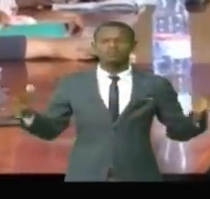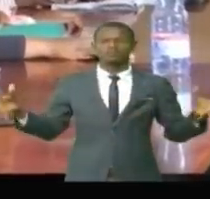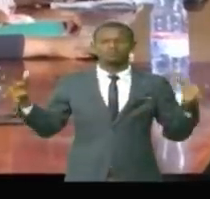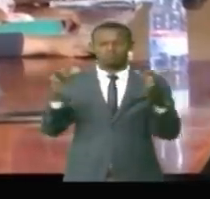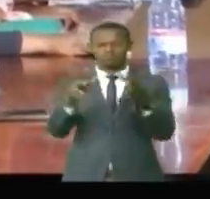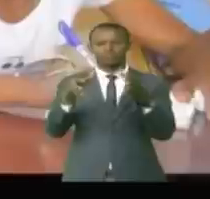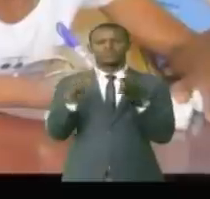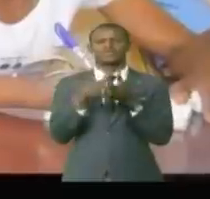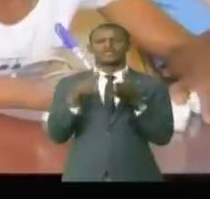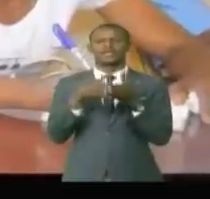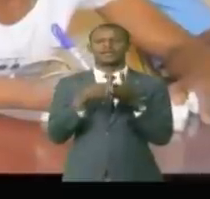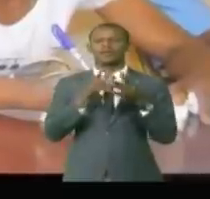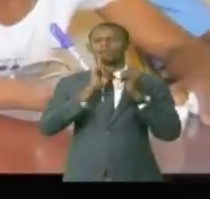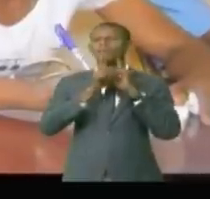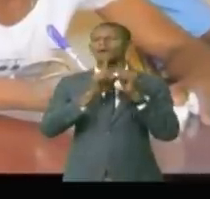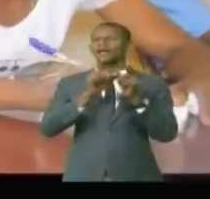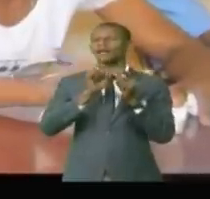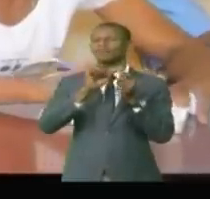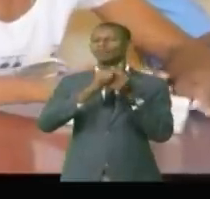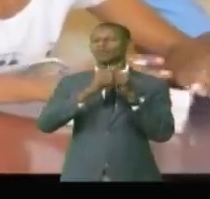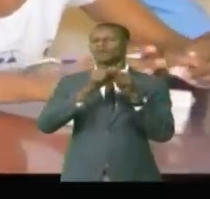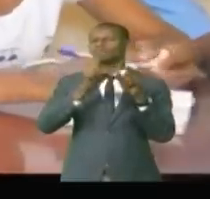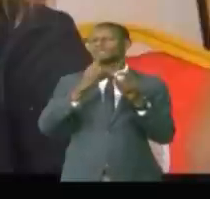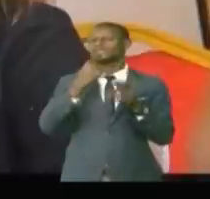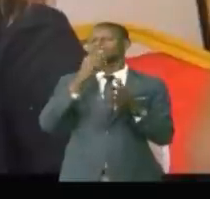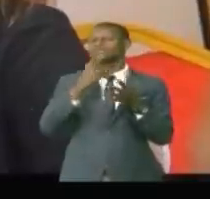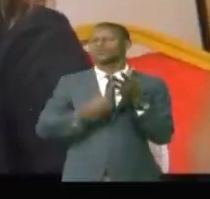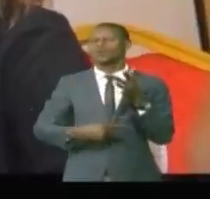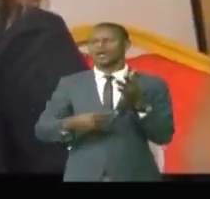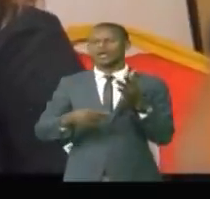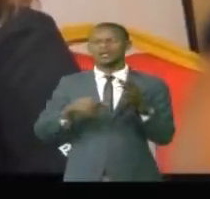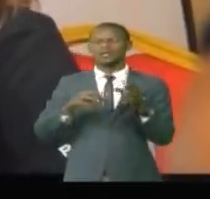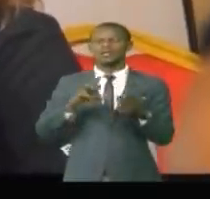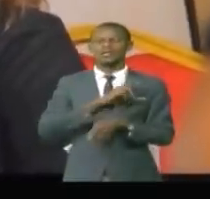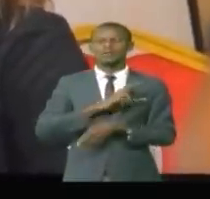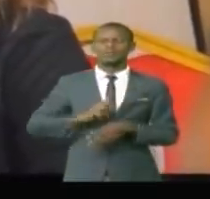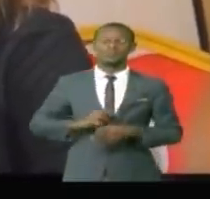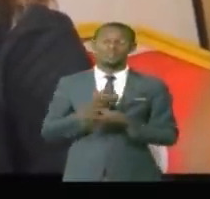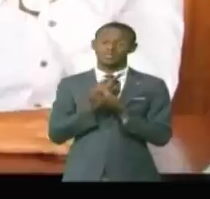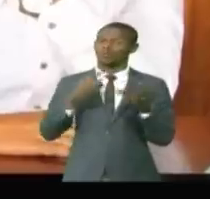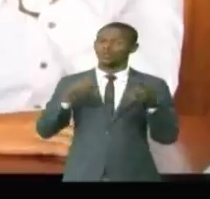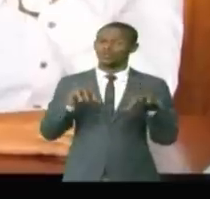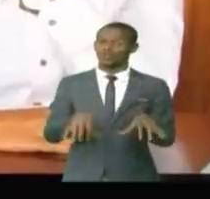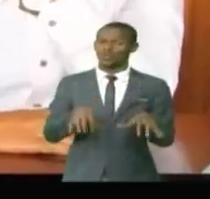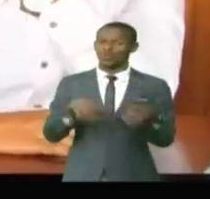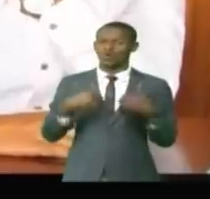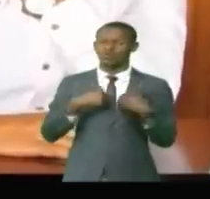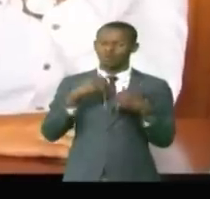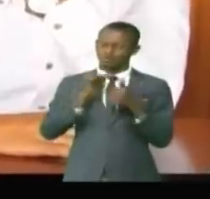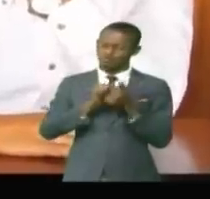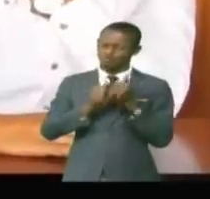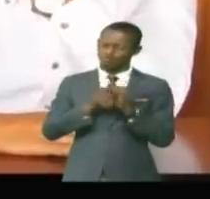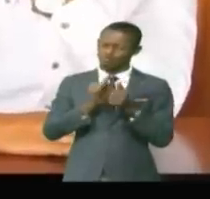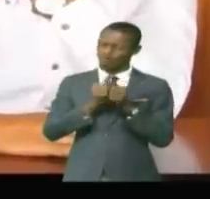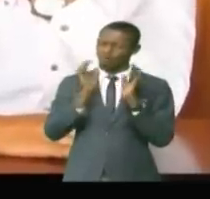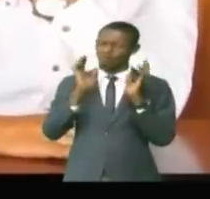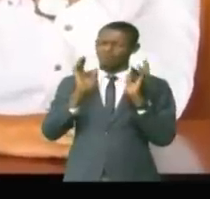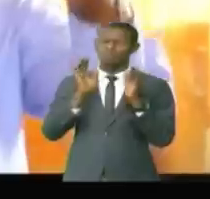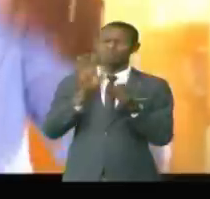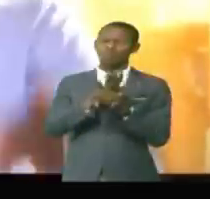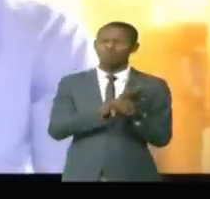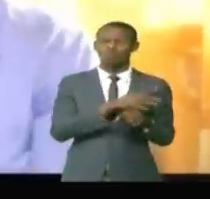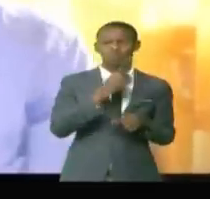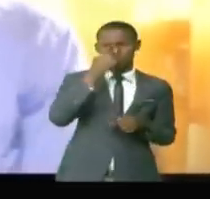la République démocratique du Congo connaît encore des défis quant à l'accès des services de santé reproductive avec